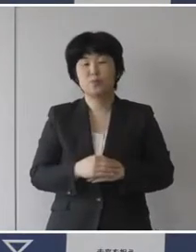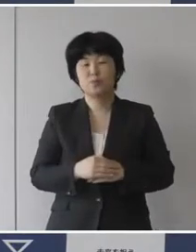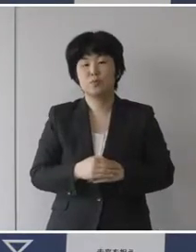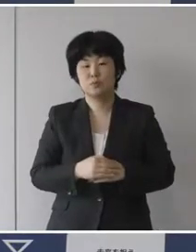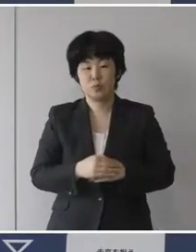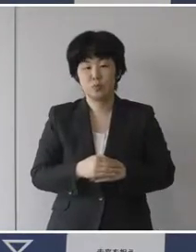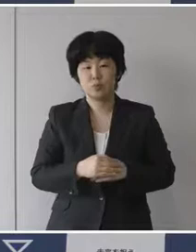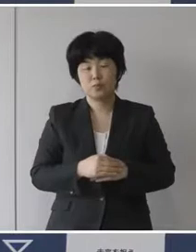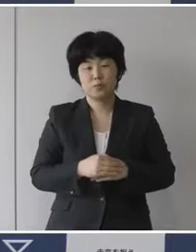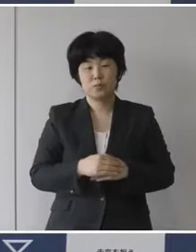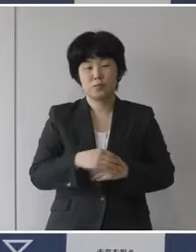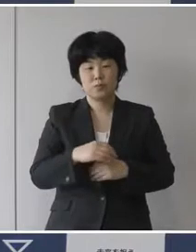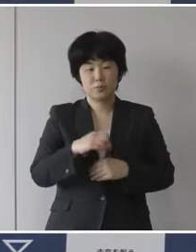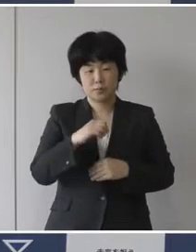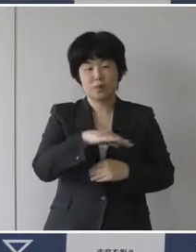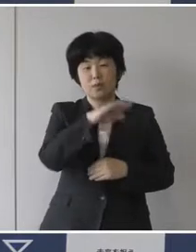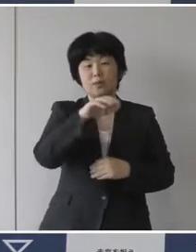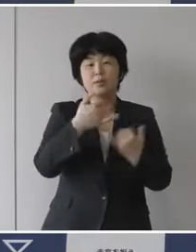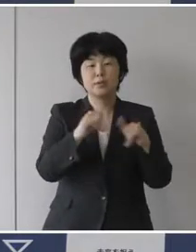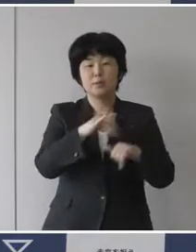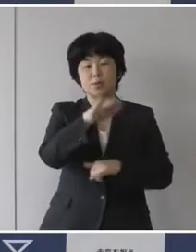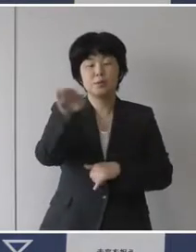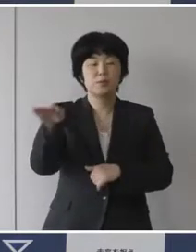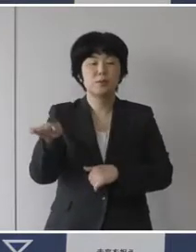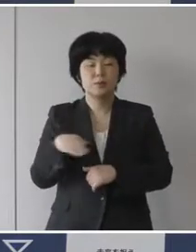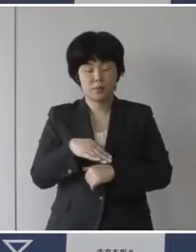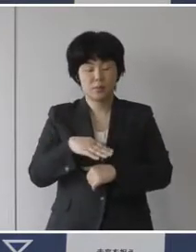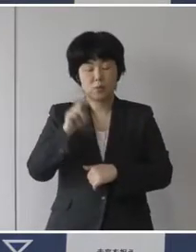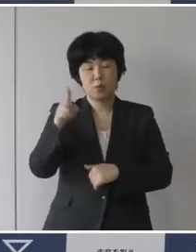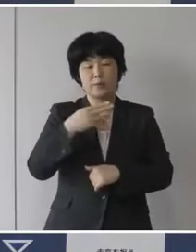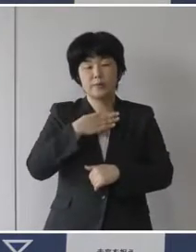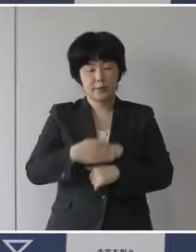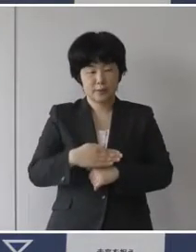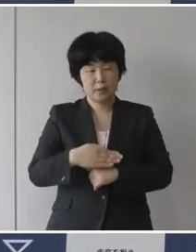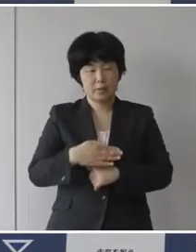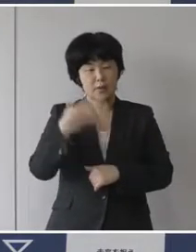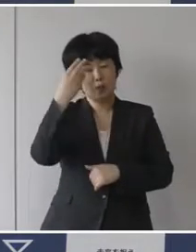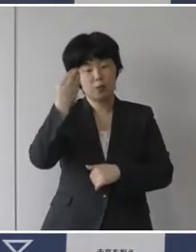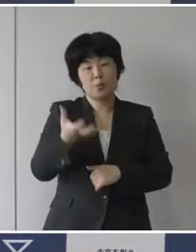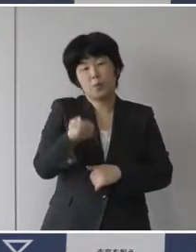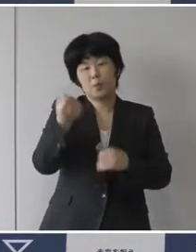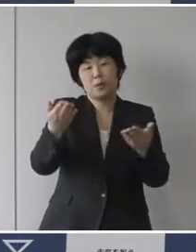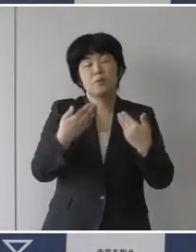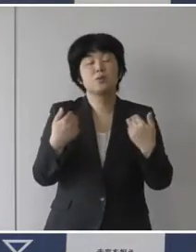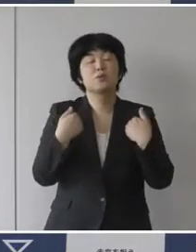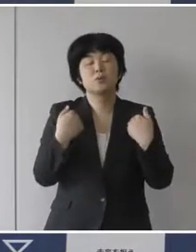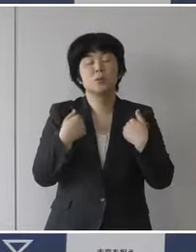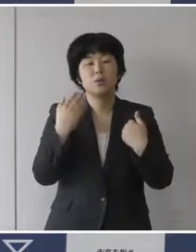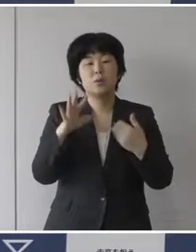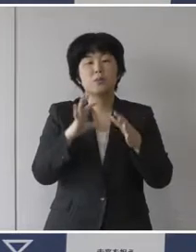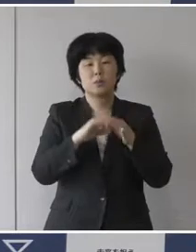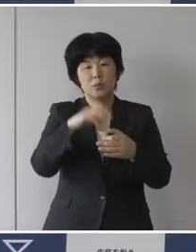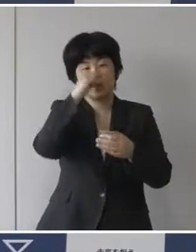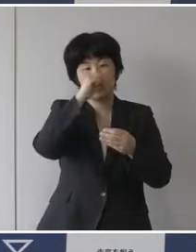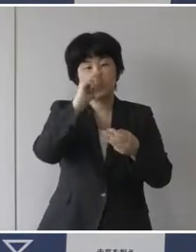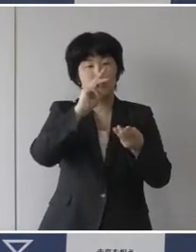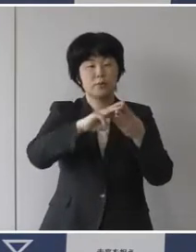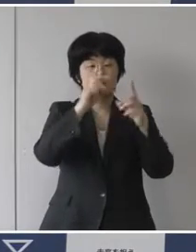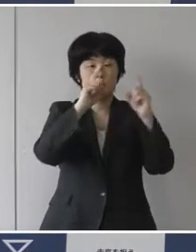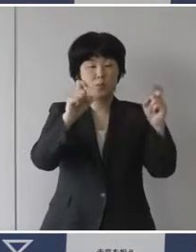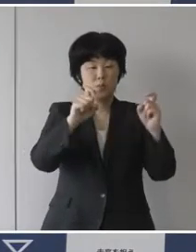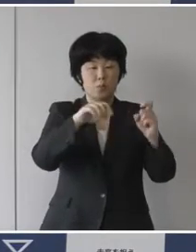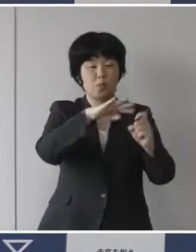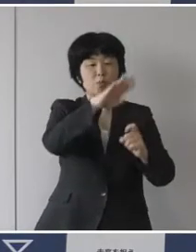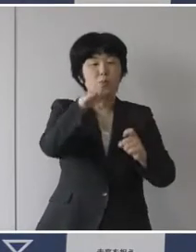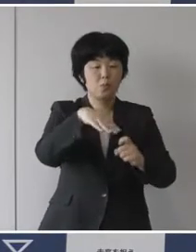市民の皆さんのさまざまご理解関心が必要でありますから、吉田城址の価値を分かってもらう